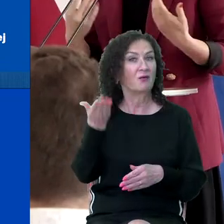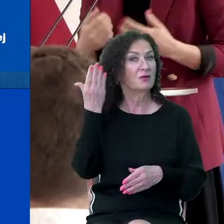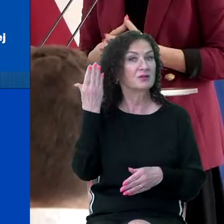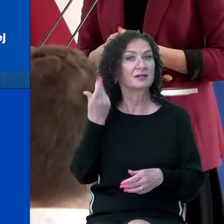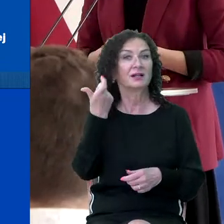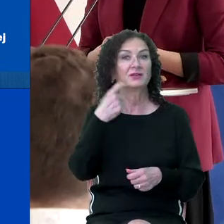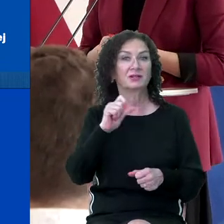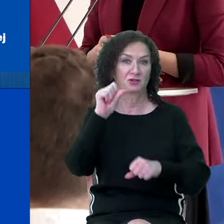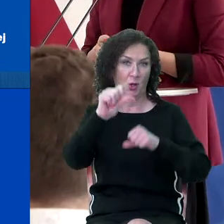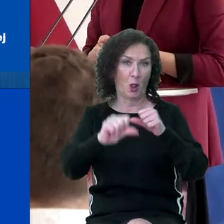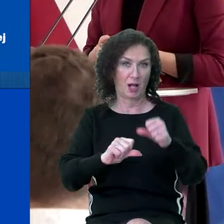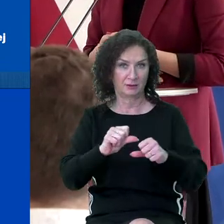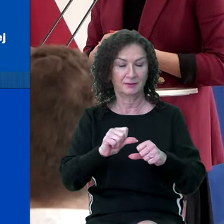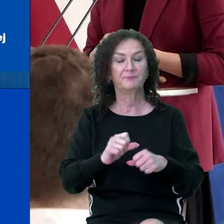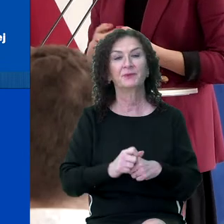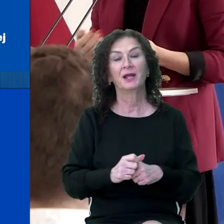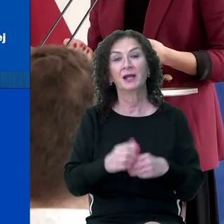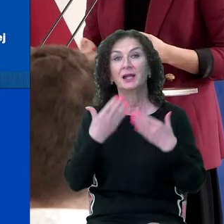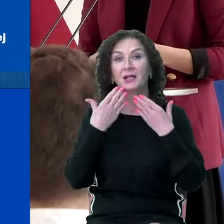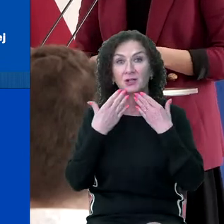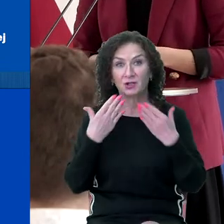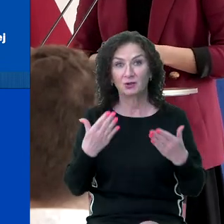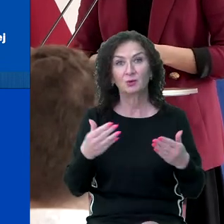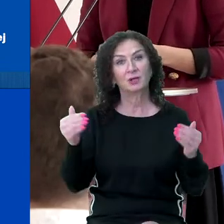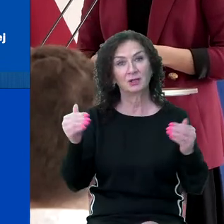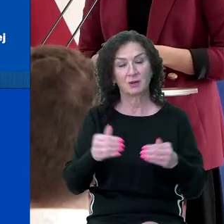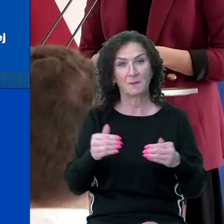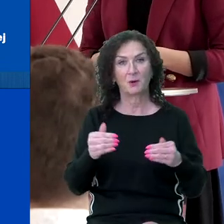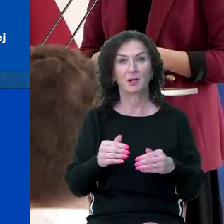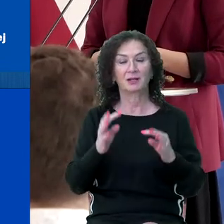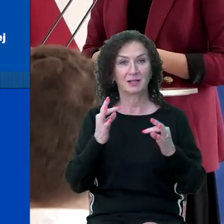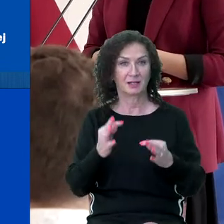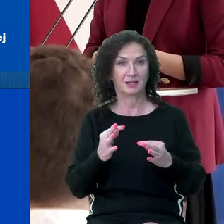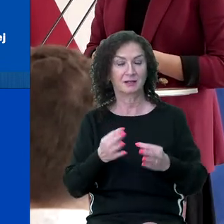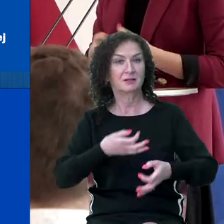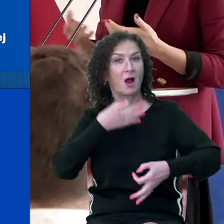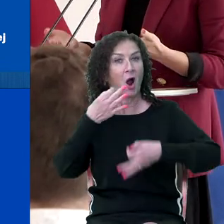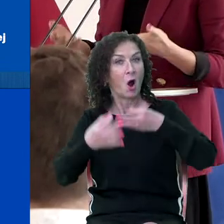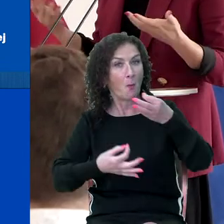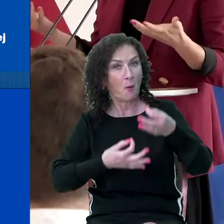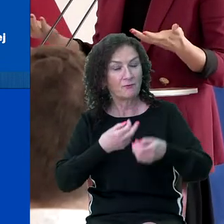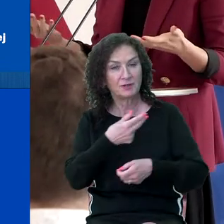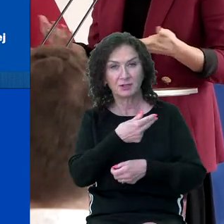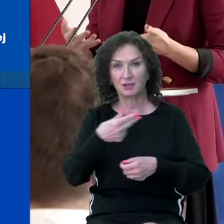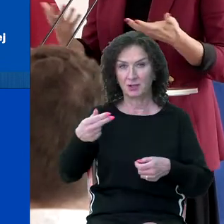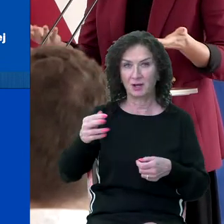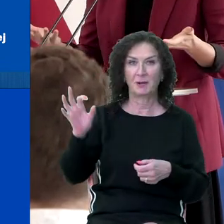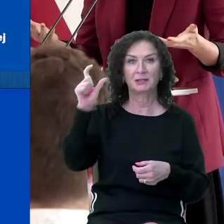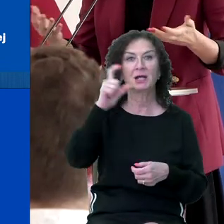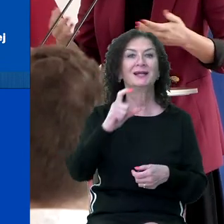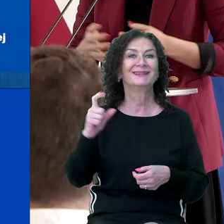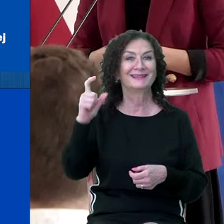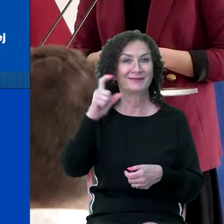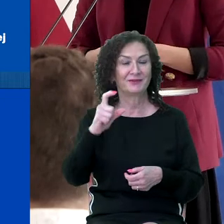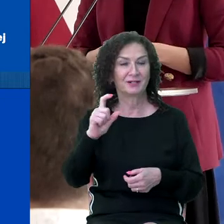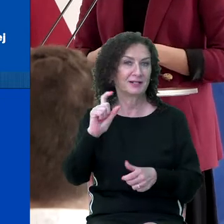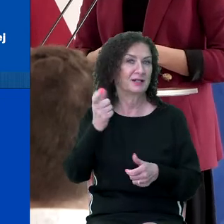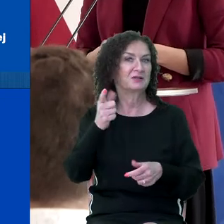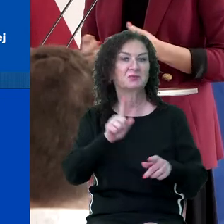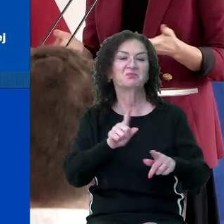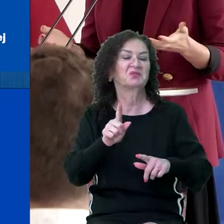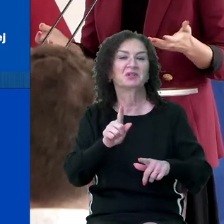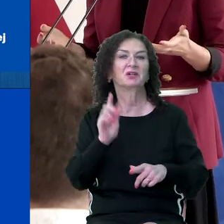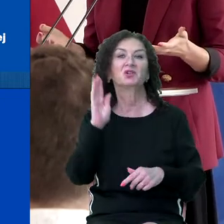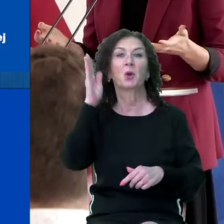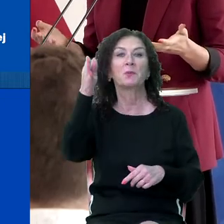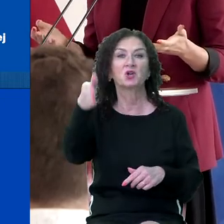dziękuję serdecznie, że dzisiaj mam ten zaszczyt, żeby wypowiadać się na temat cyfryzacji, czyli tego, co bardziej przed nami.